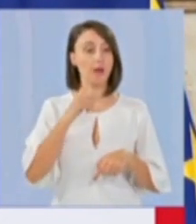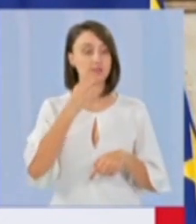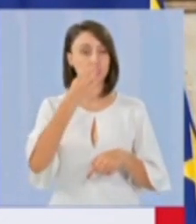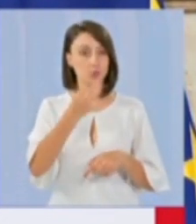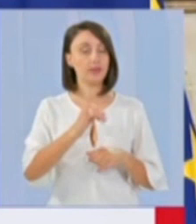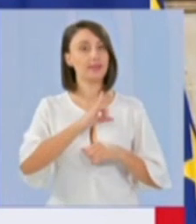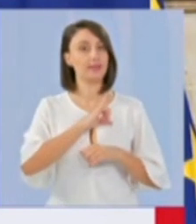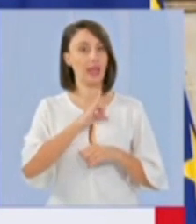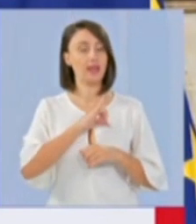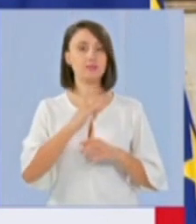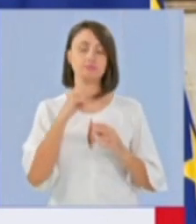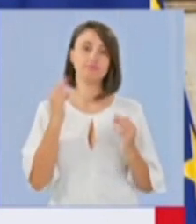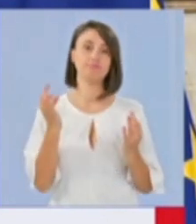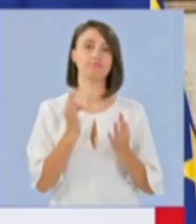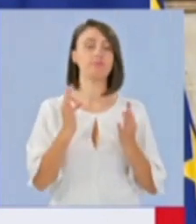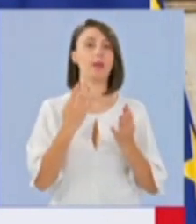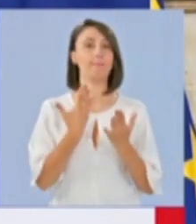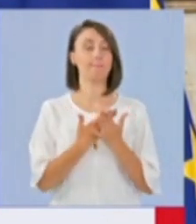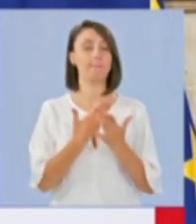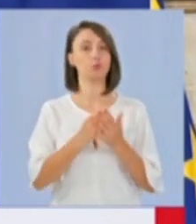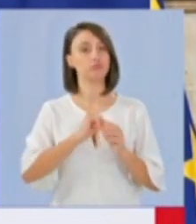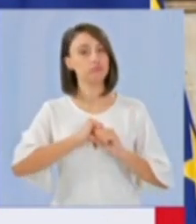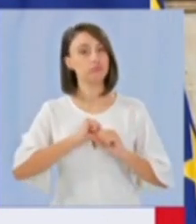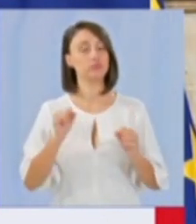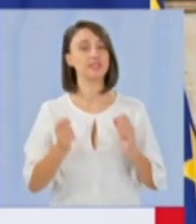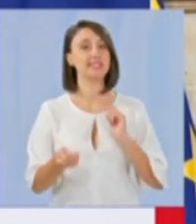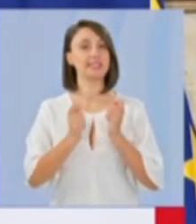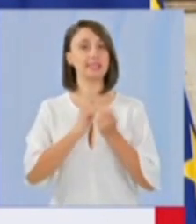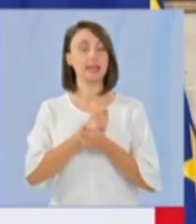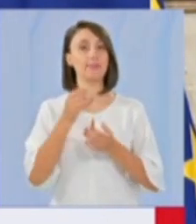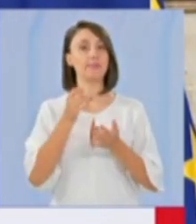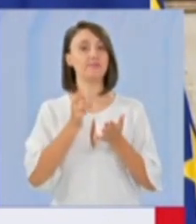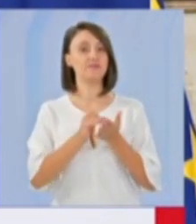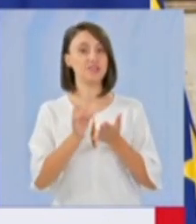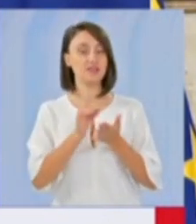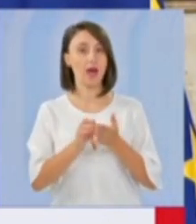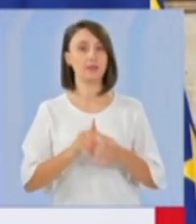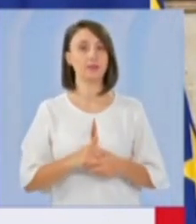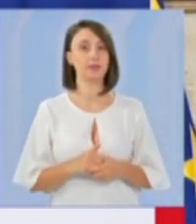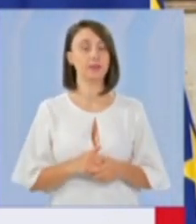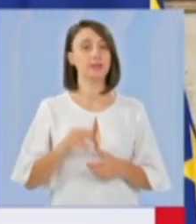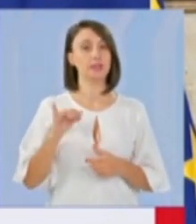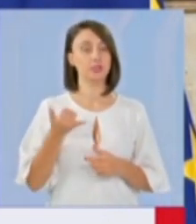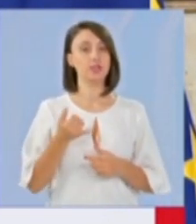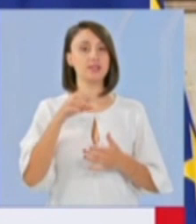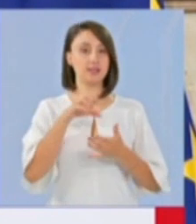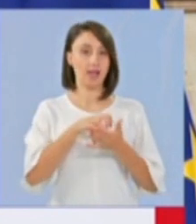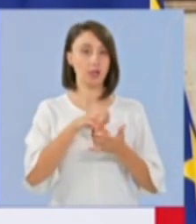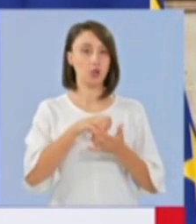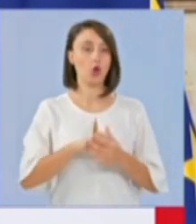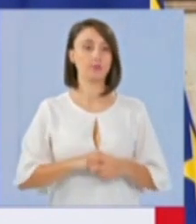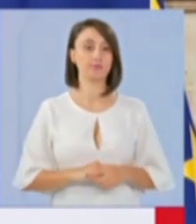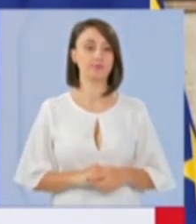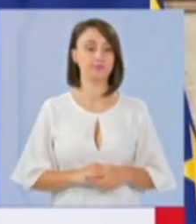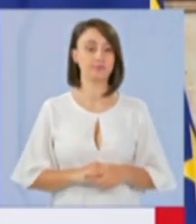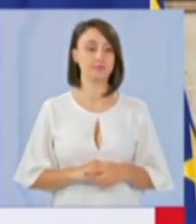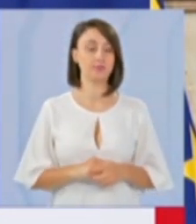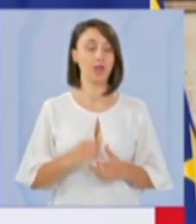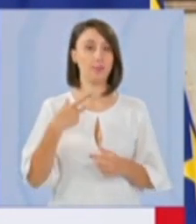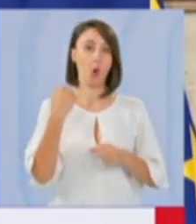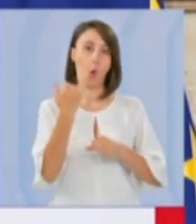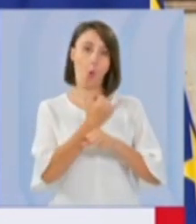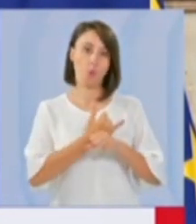subliniat interesul deosebit pentru intensificarea schimburilor comerciale și sectoriale. Am